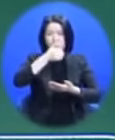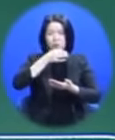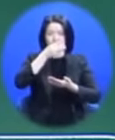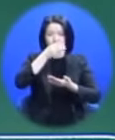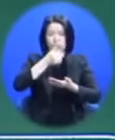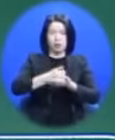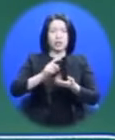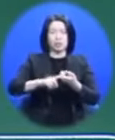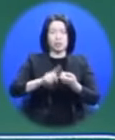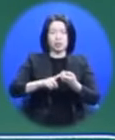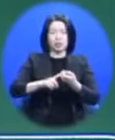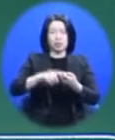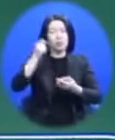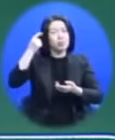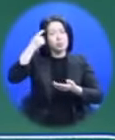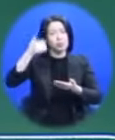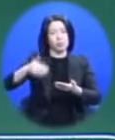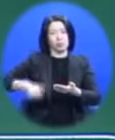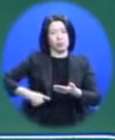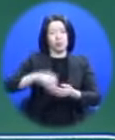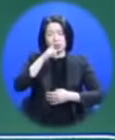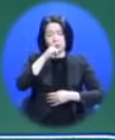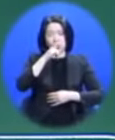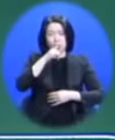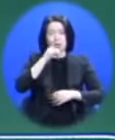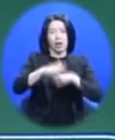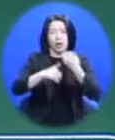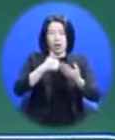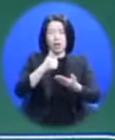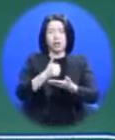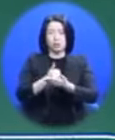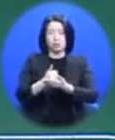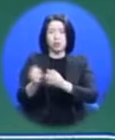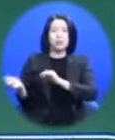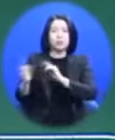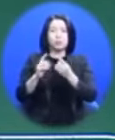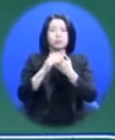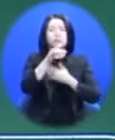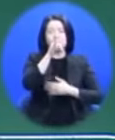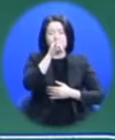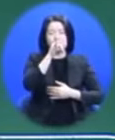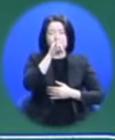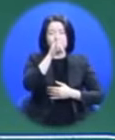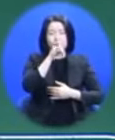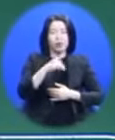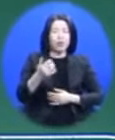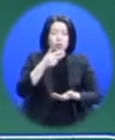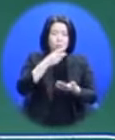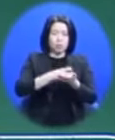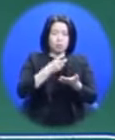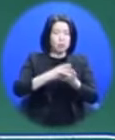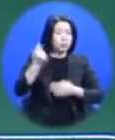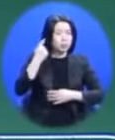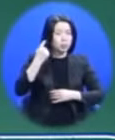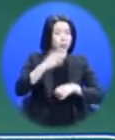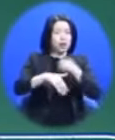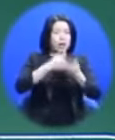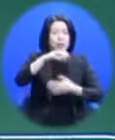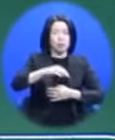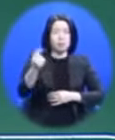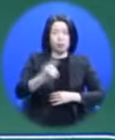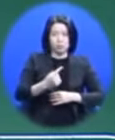회개가 일어나고 하나님의 부흥이 임한 것이죠. 율법을 듣고 우는 백성들에게 이 느헤미야와 에스라